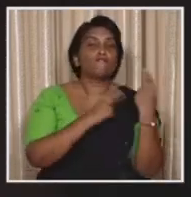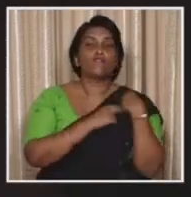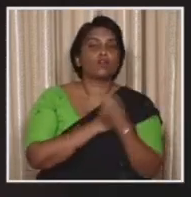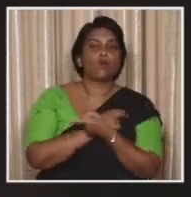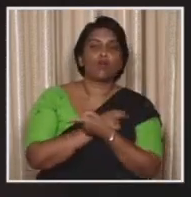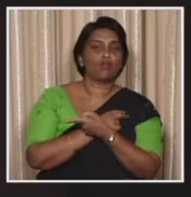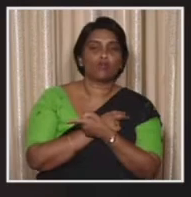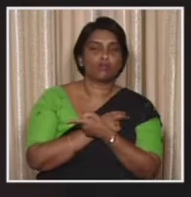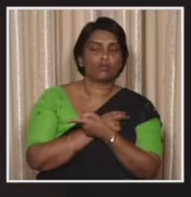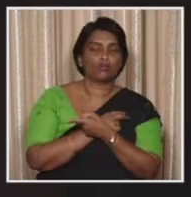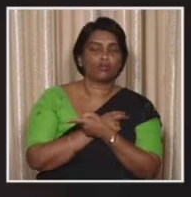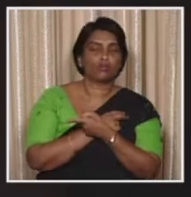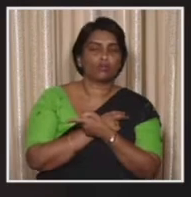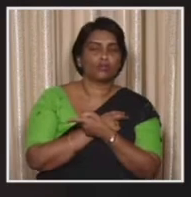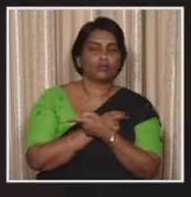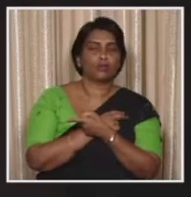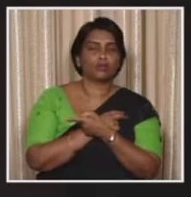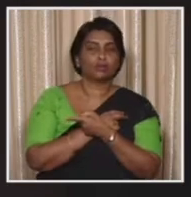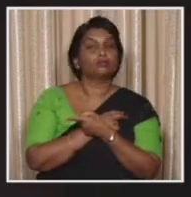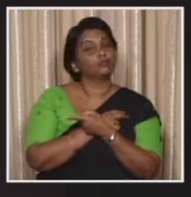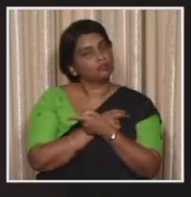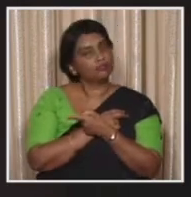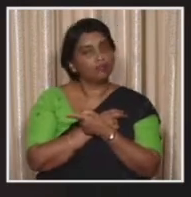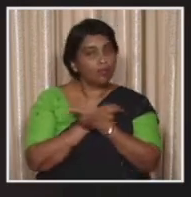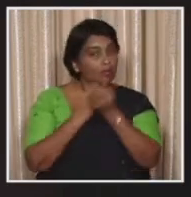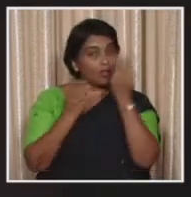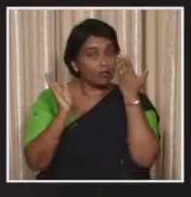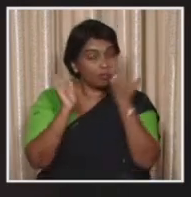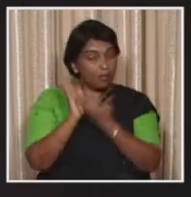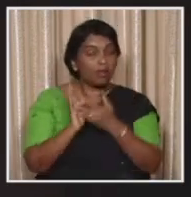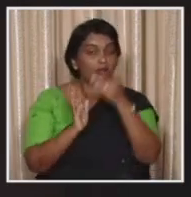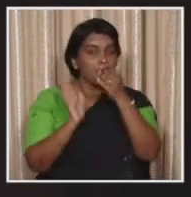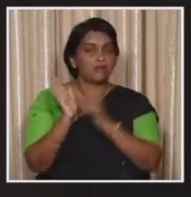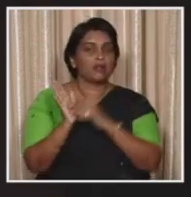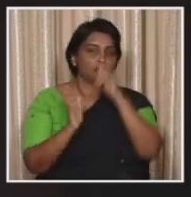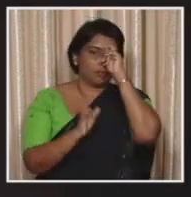කියන්නේ අනේ එමනම් මහින්දානන්ද අලුත්ගමගේ මහත්තයා